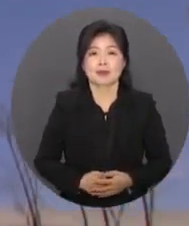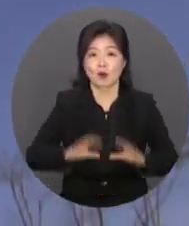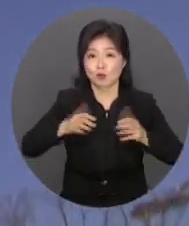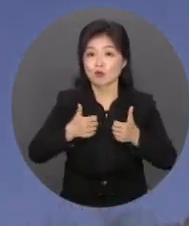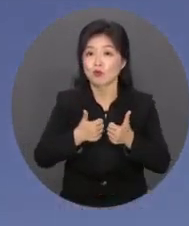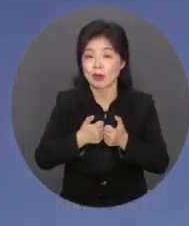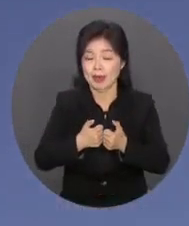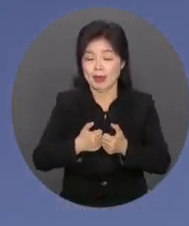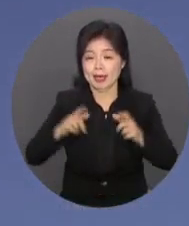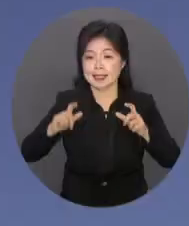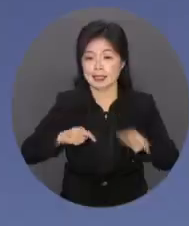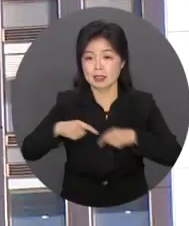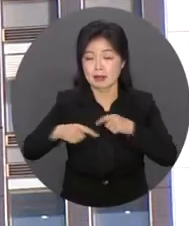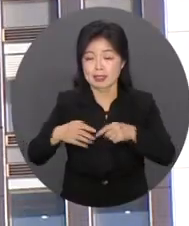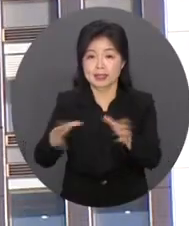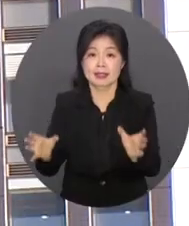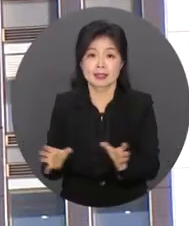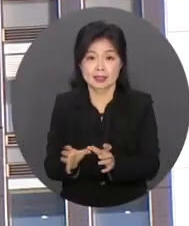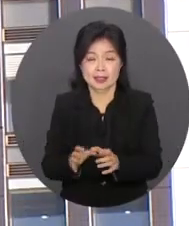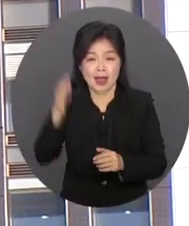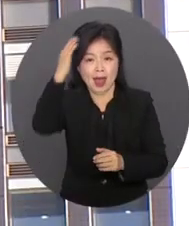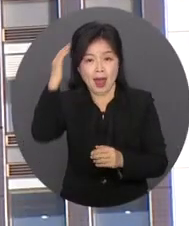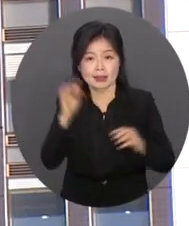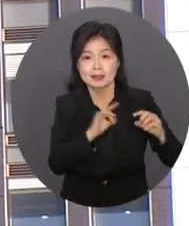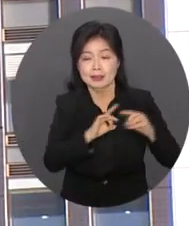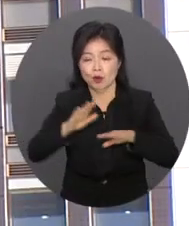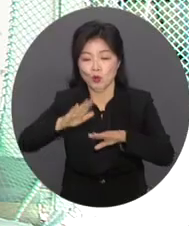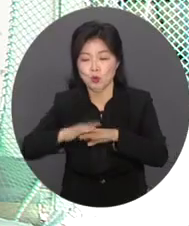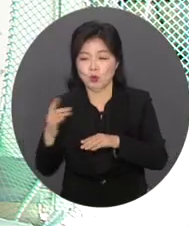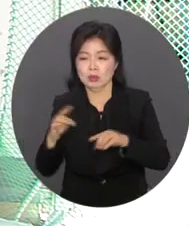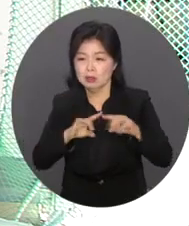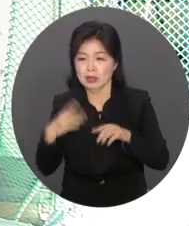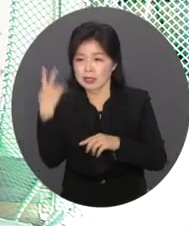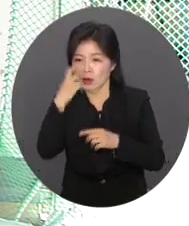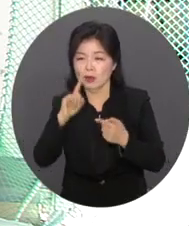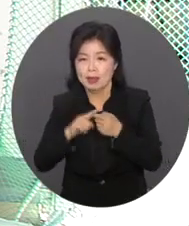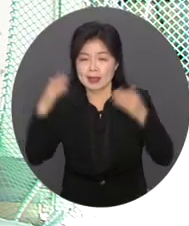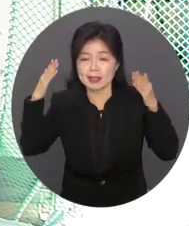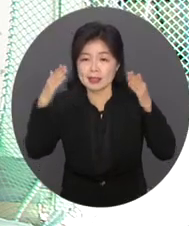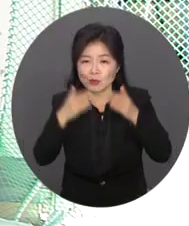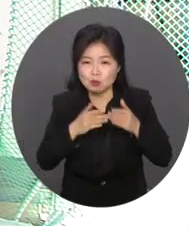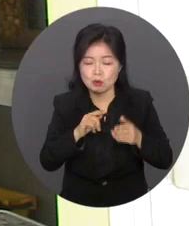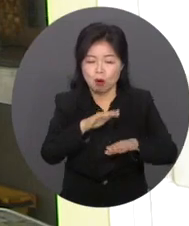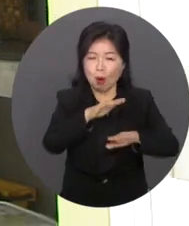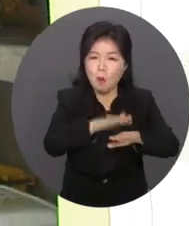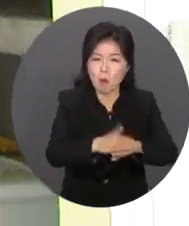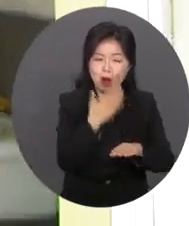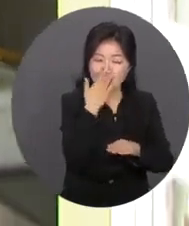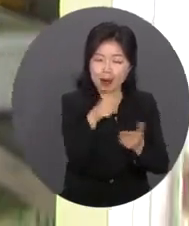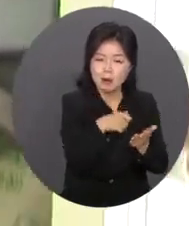국회와 지역 정치권이 한전에 농사용 전기단속을 정조준 했습니다 민주당은 어디까지가 보관 가능한